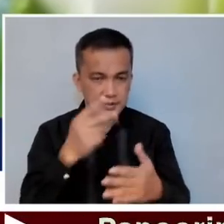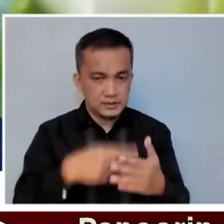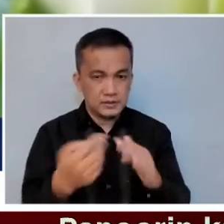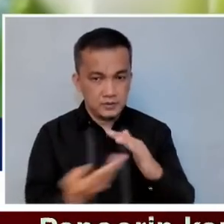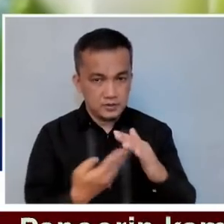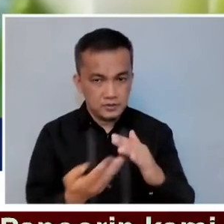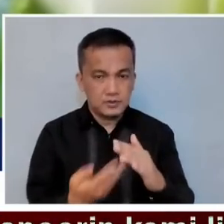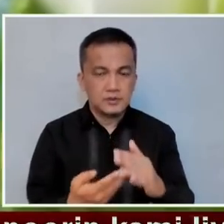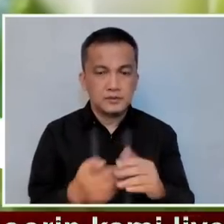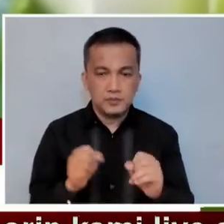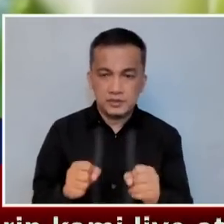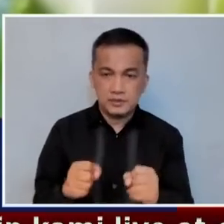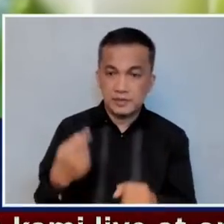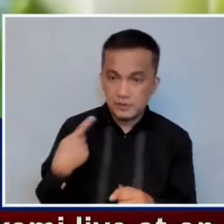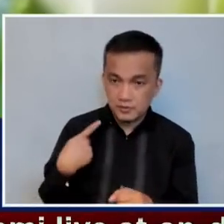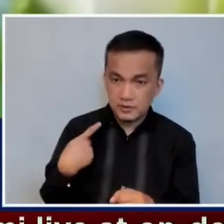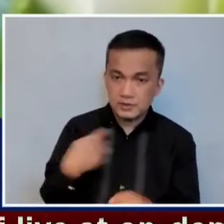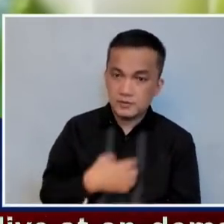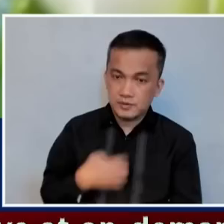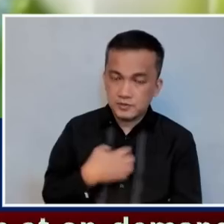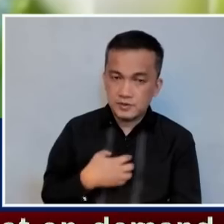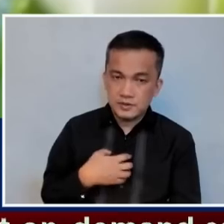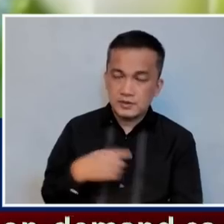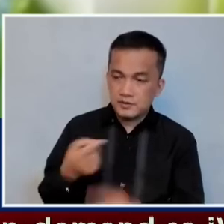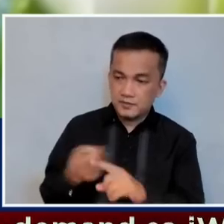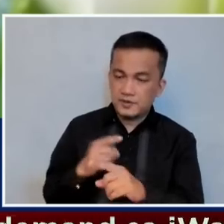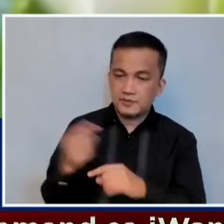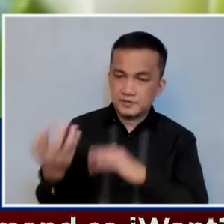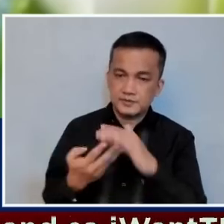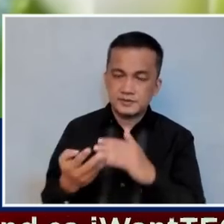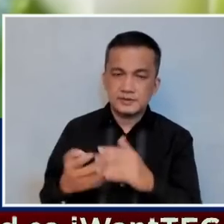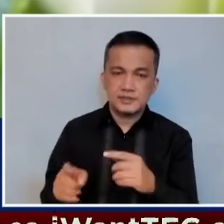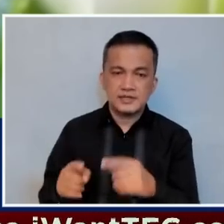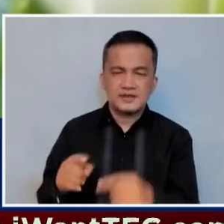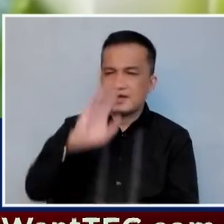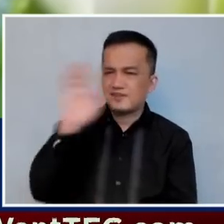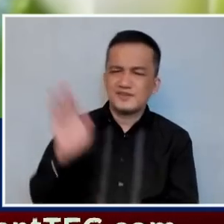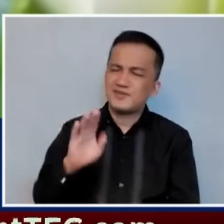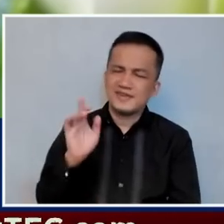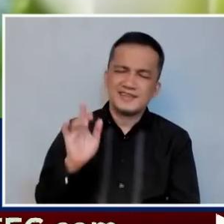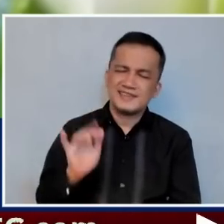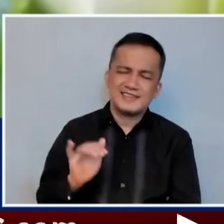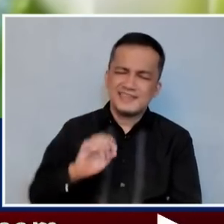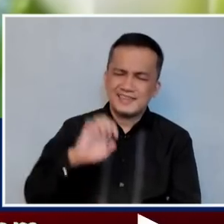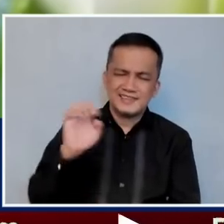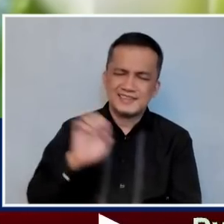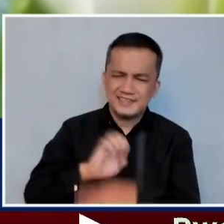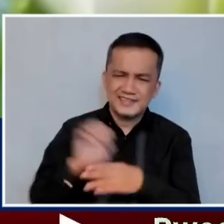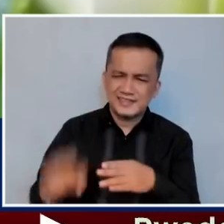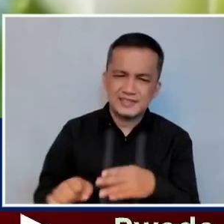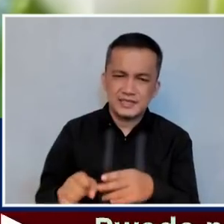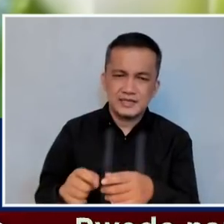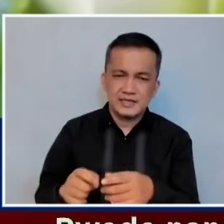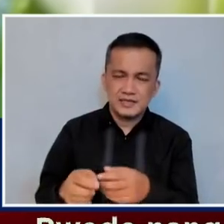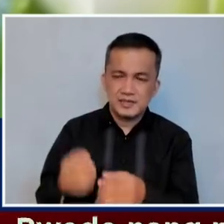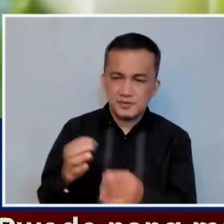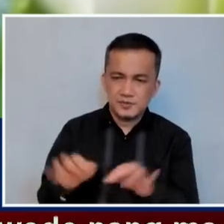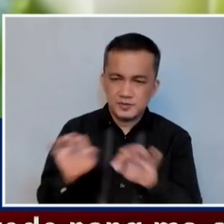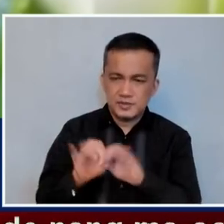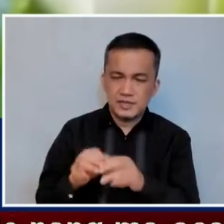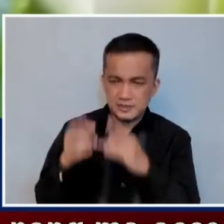ng reklamo from the consumer. So it will be a never ending thing. Kaya pinakamaganda, respect the energy regulations